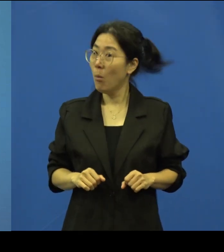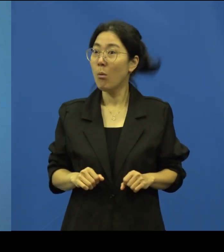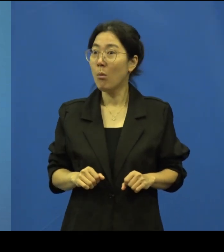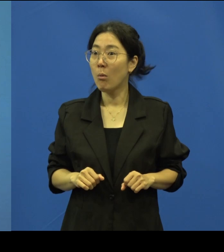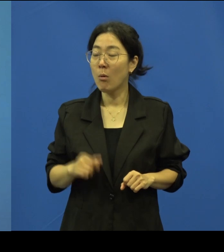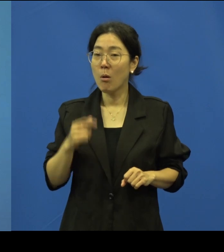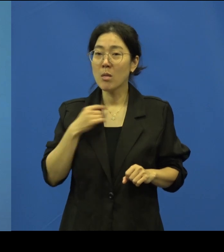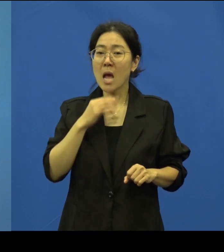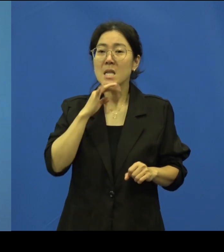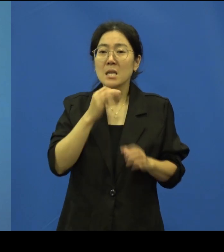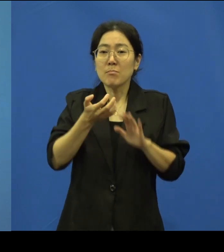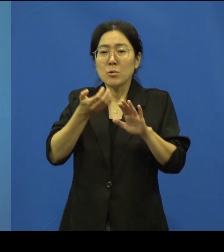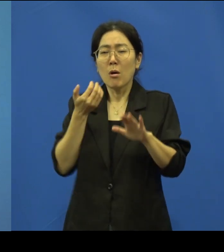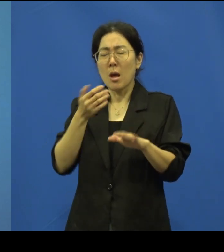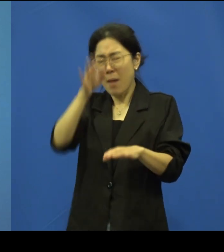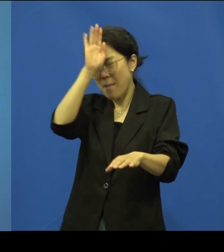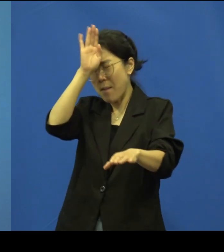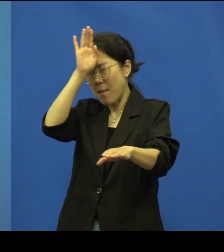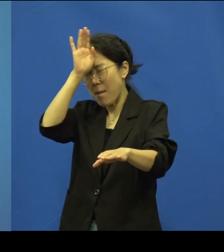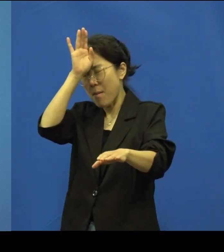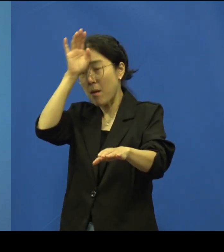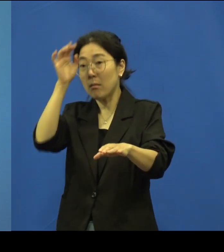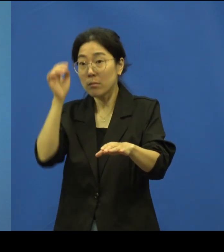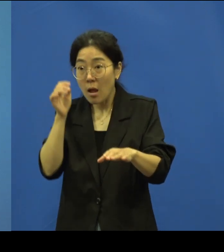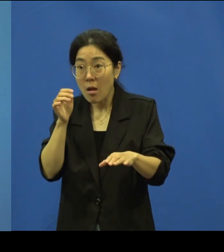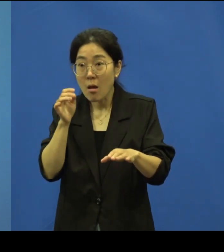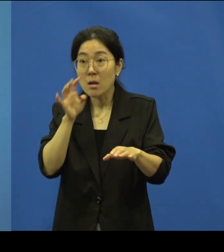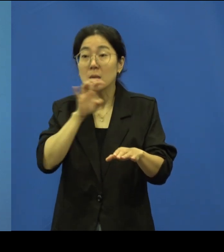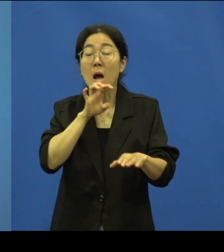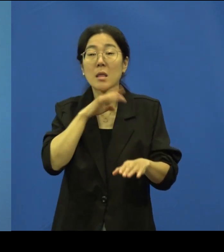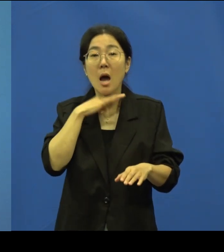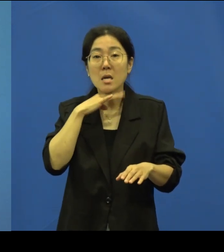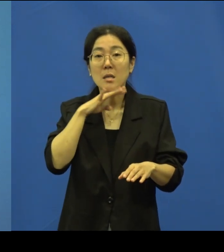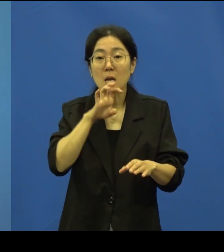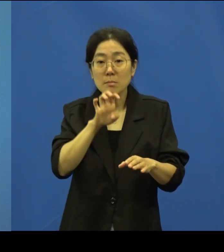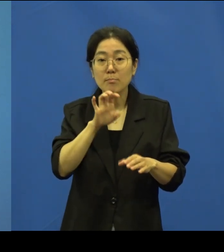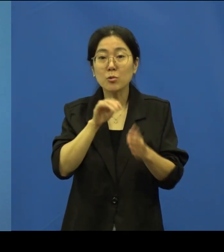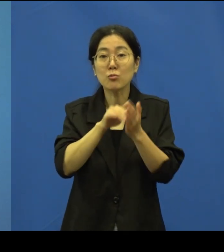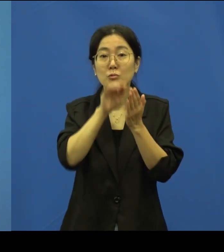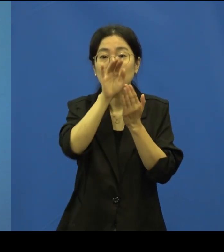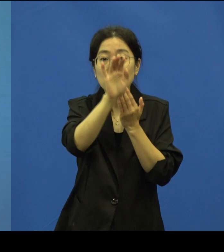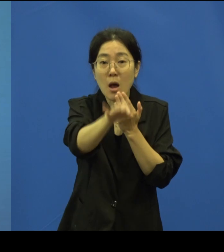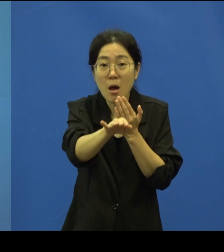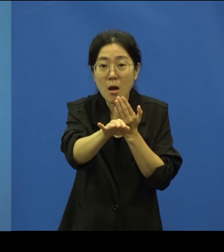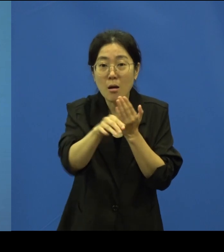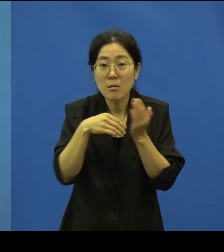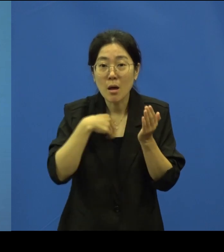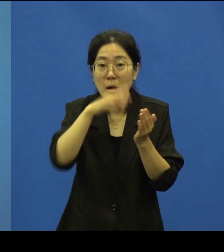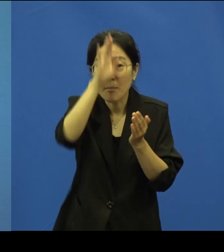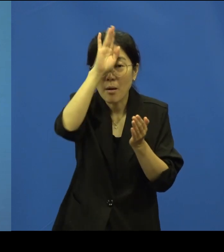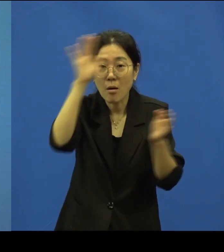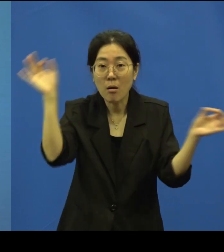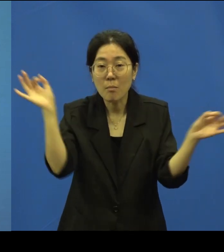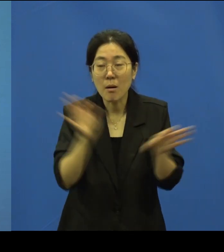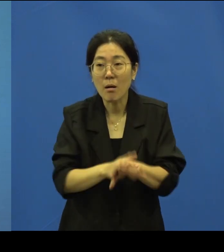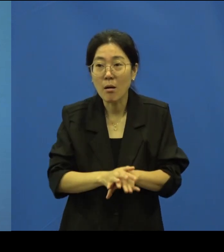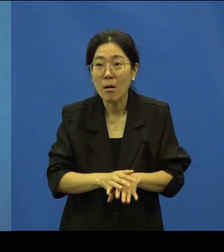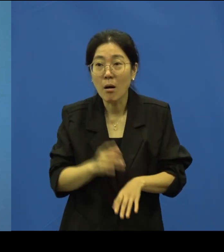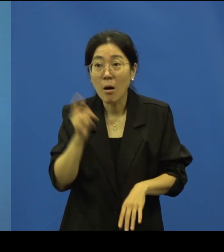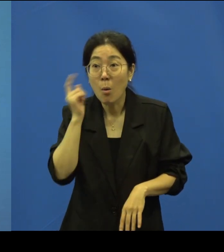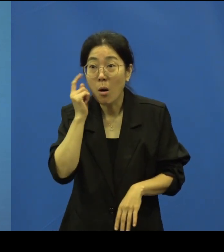일이 있었느냐면요, 저희 어머니가 드디어 새벽 기도를 나가기 시작한 게